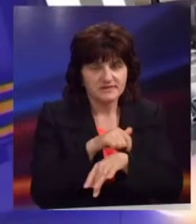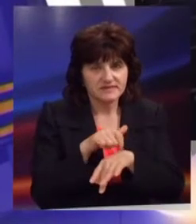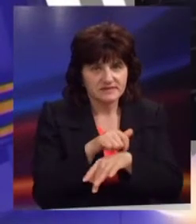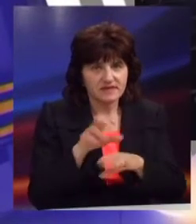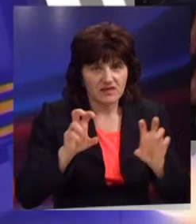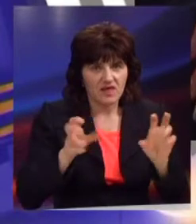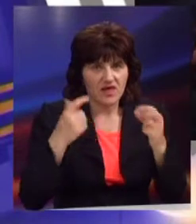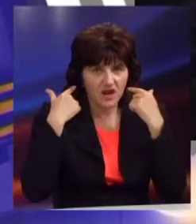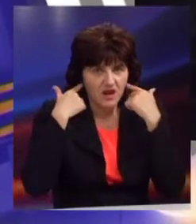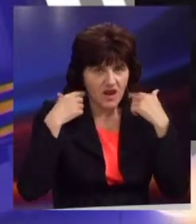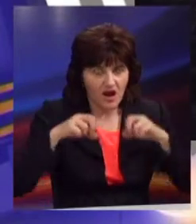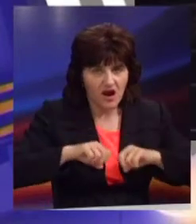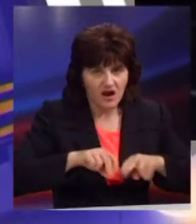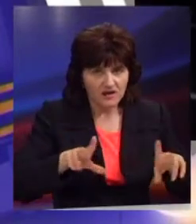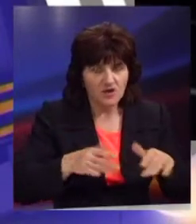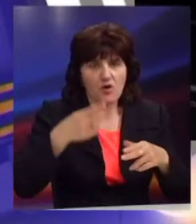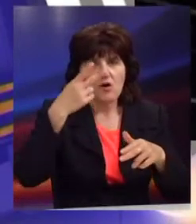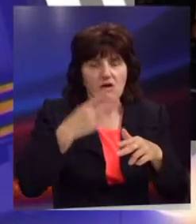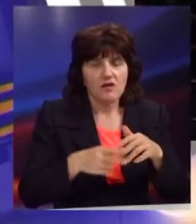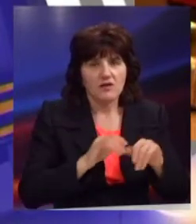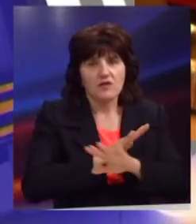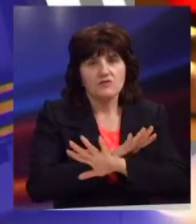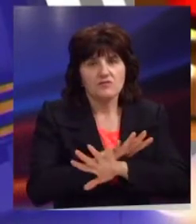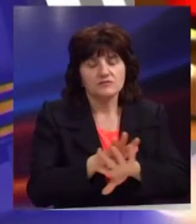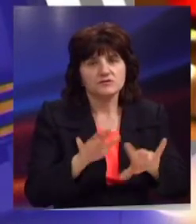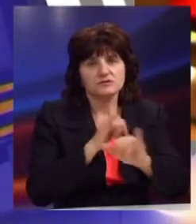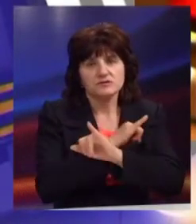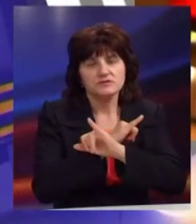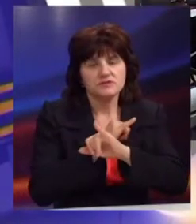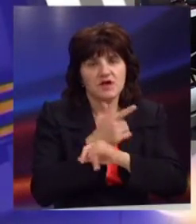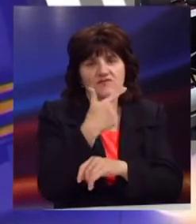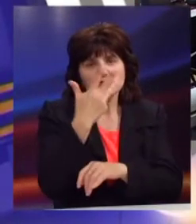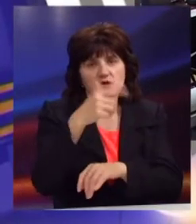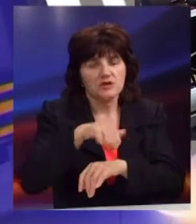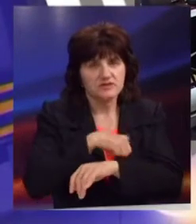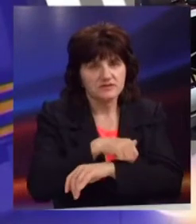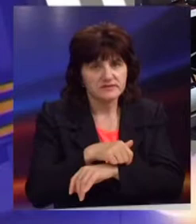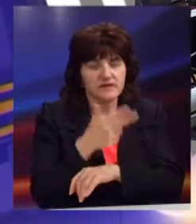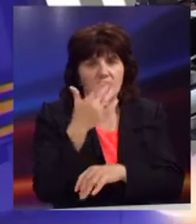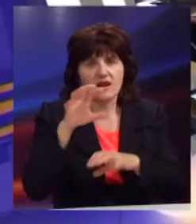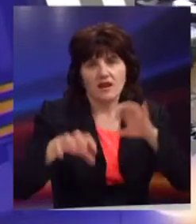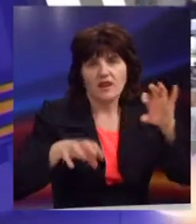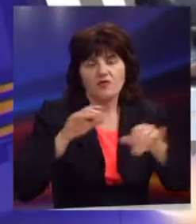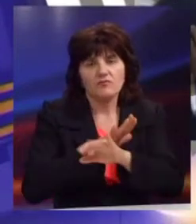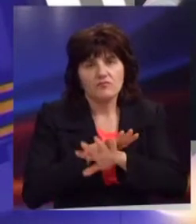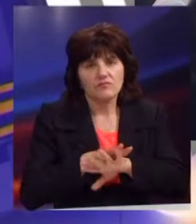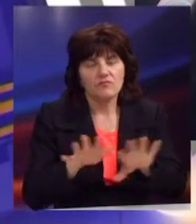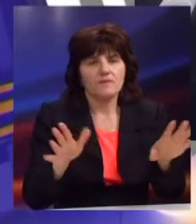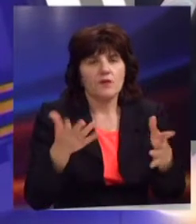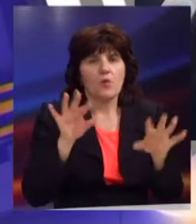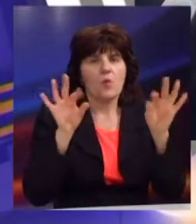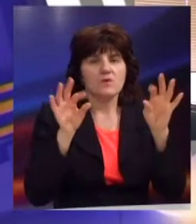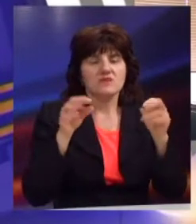programa da bi danas realizovala 24-časovni program u prostorijama sa nekoliko studija i režija i oko